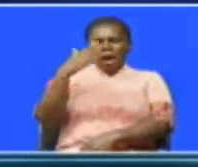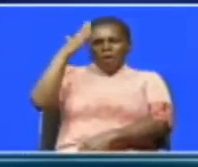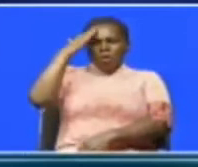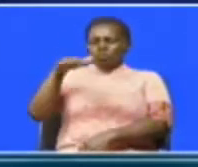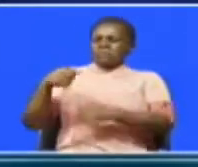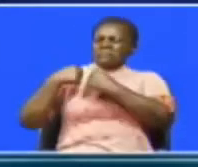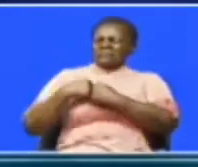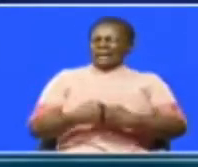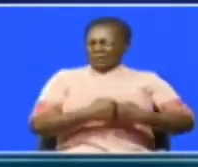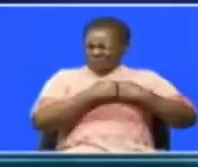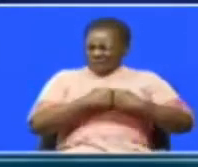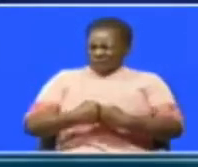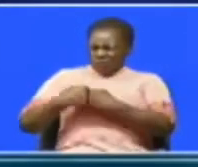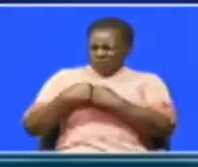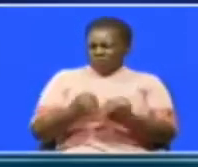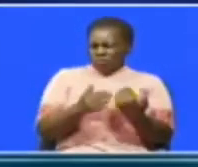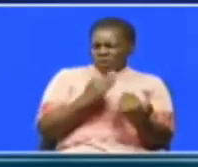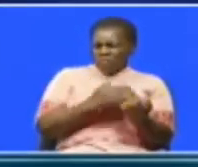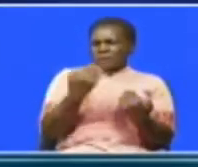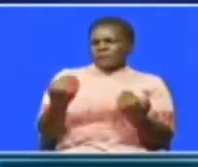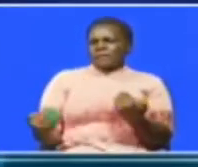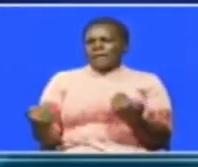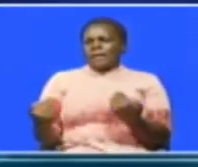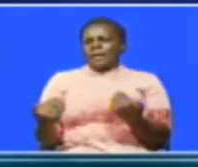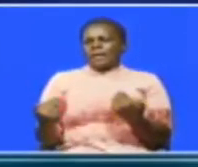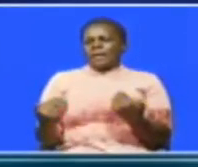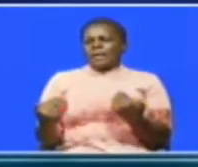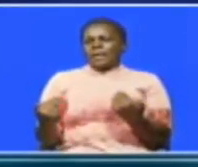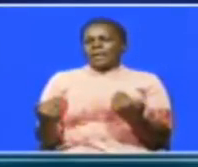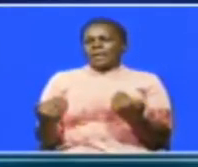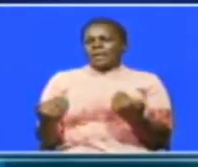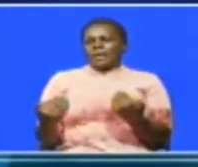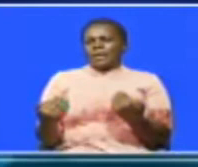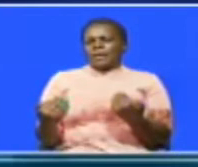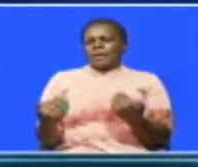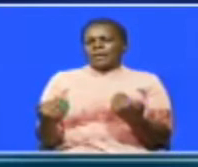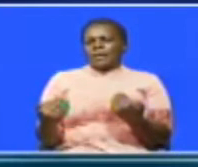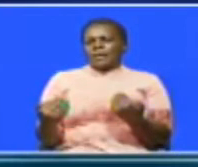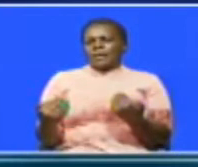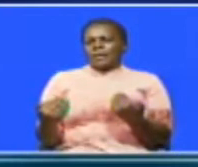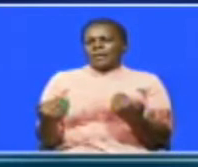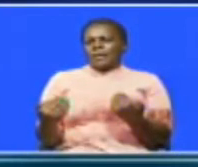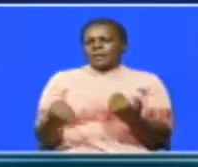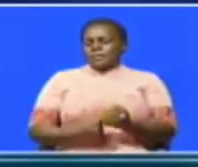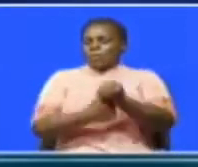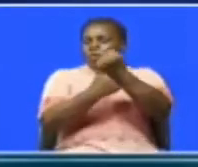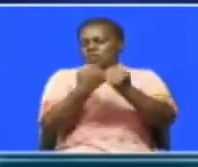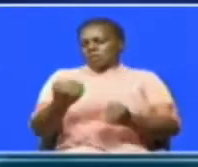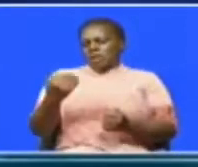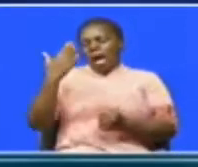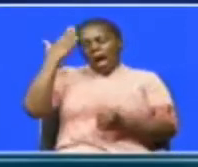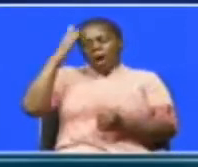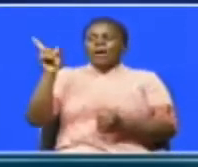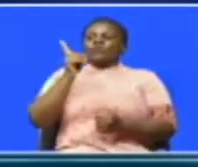you struggle so hard to raise your kids and naomba wazazi kuwaunga mkono watoto wao. Wapige jeki. Hujui